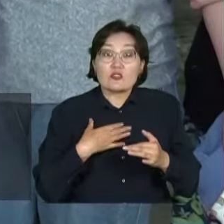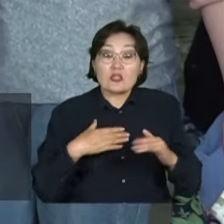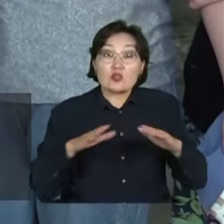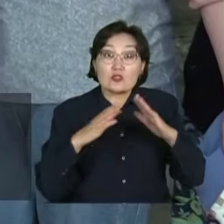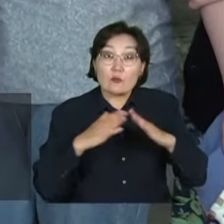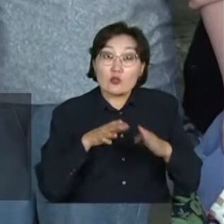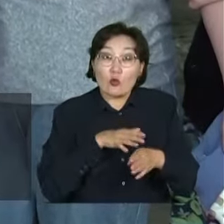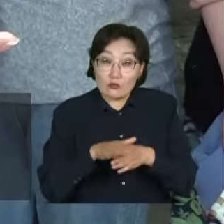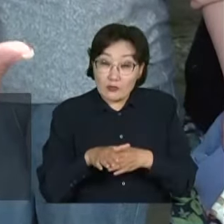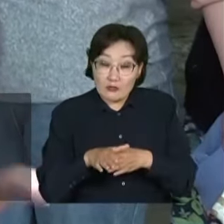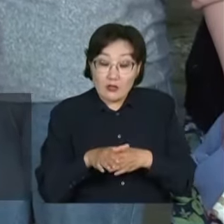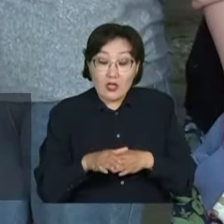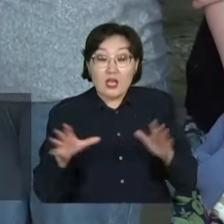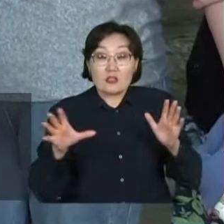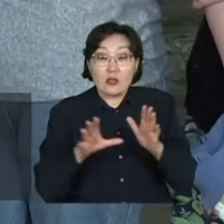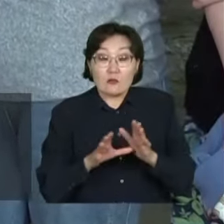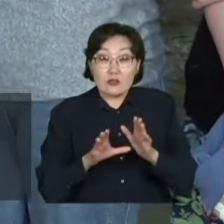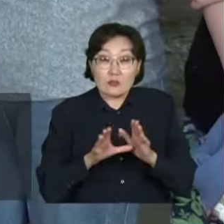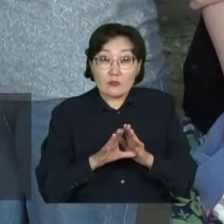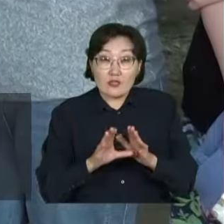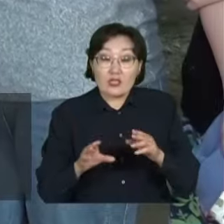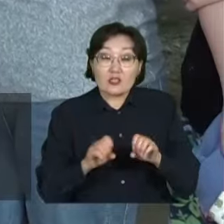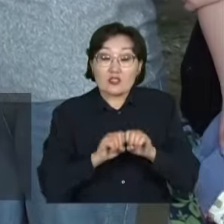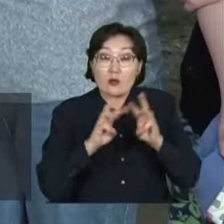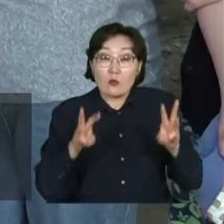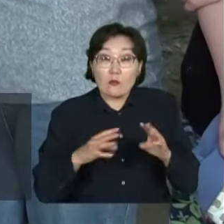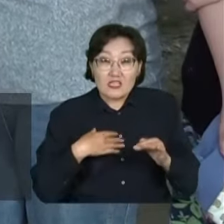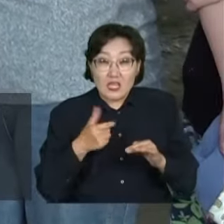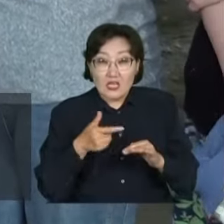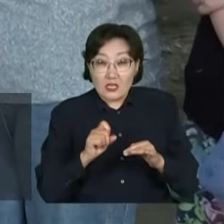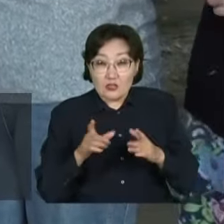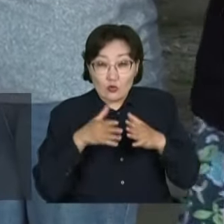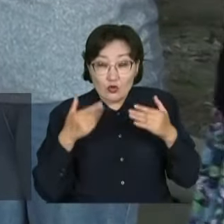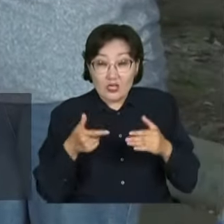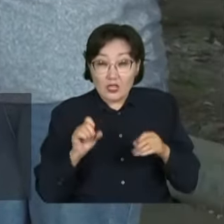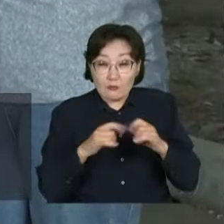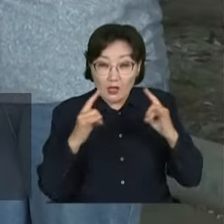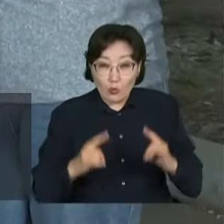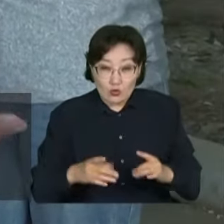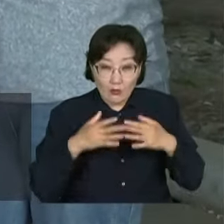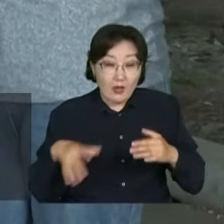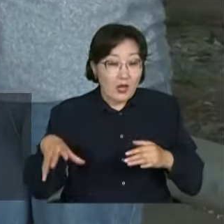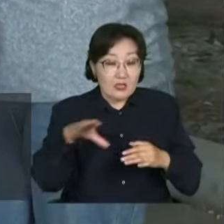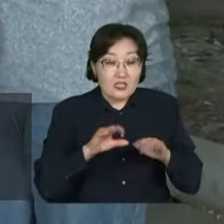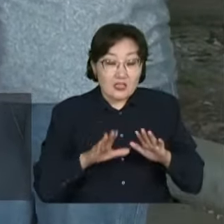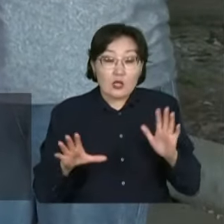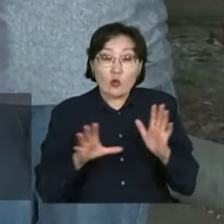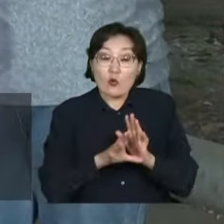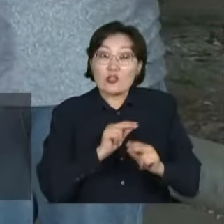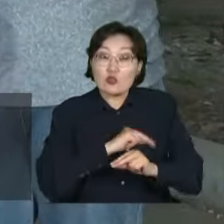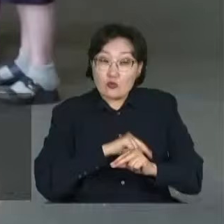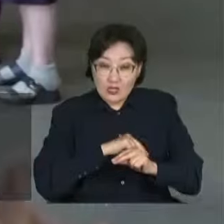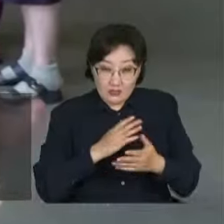үй толығымен электрқуатта. Біздерде газ жоқ, газ баллон деген жоқ. Бәрі токпен